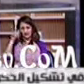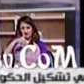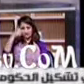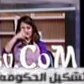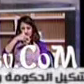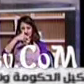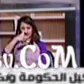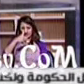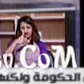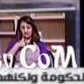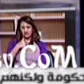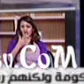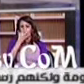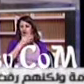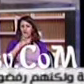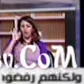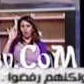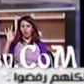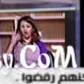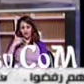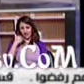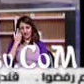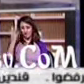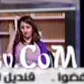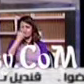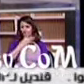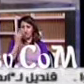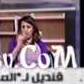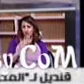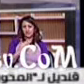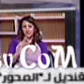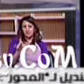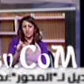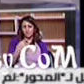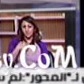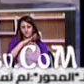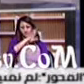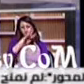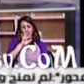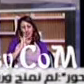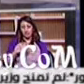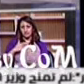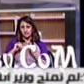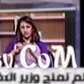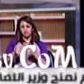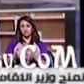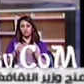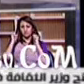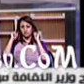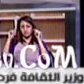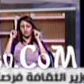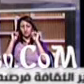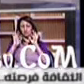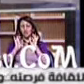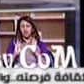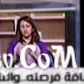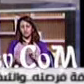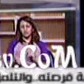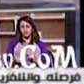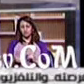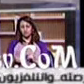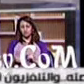الاخوان خلاص انا اولا 306 مافيش انتخابات عشان يقول انا سياس عموما